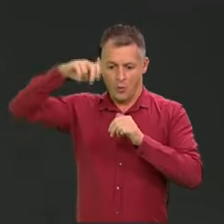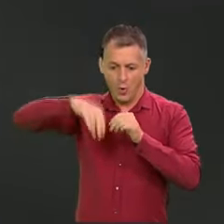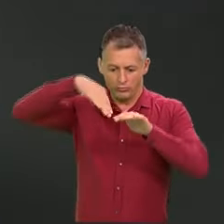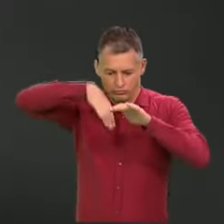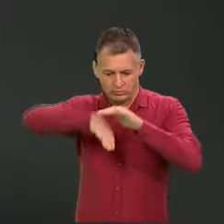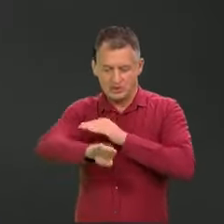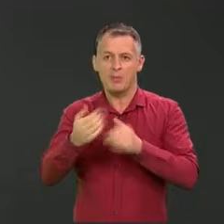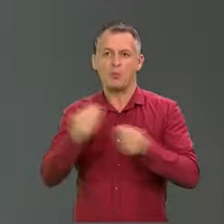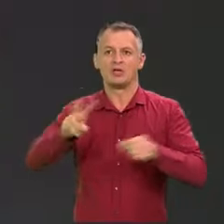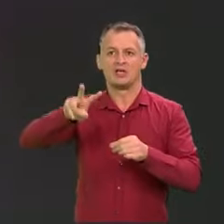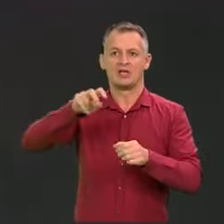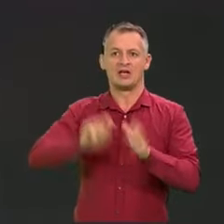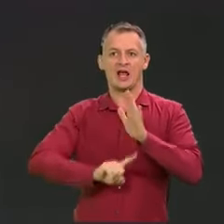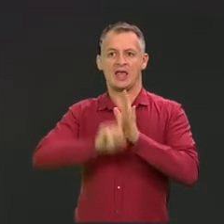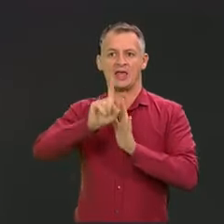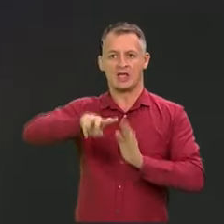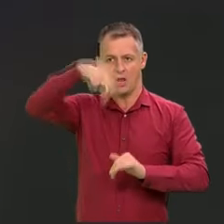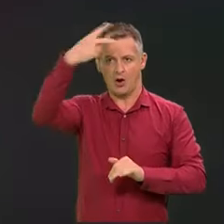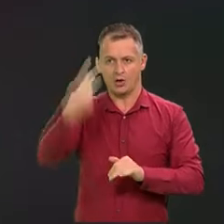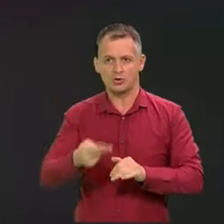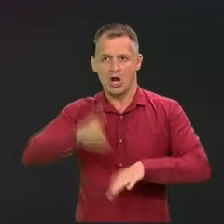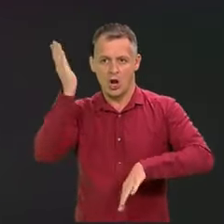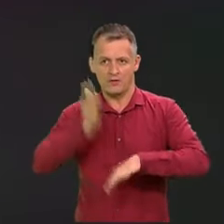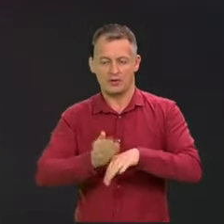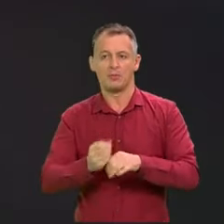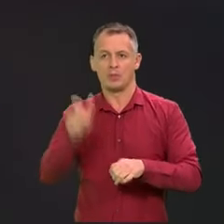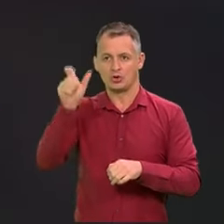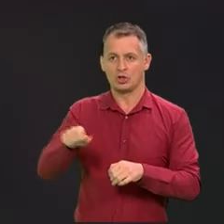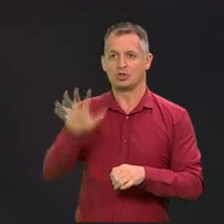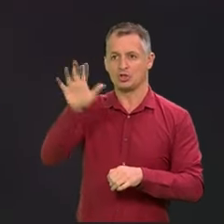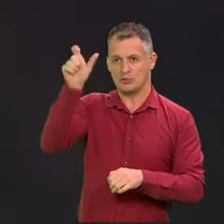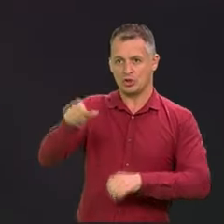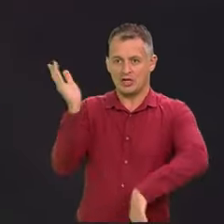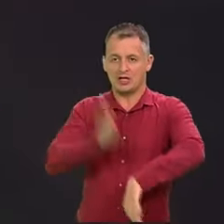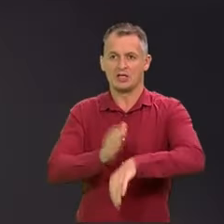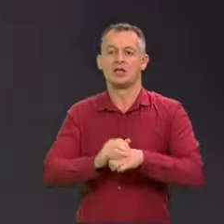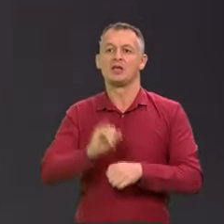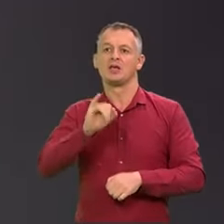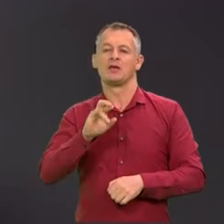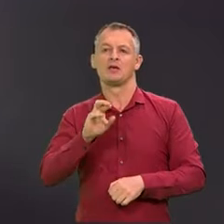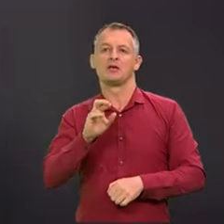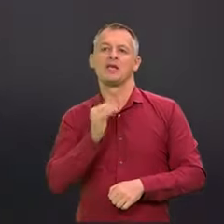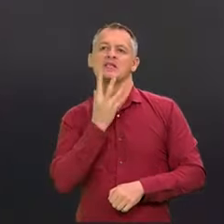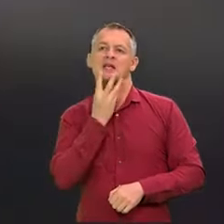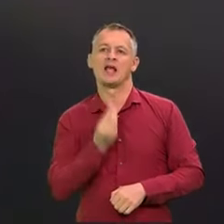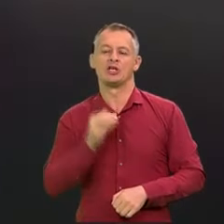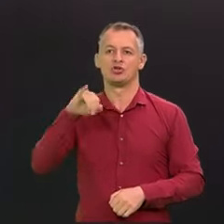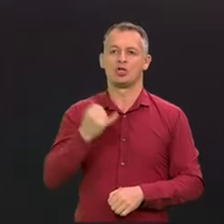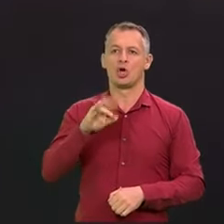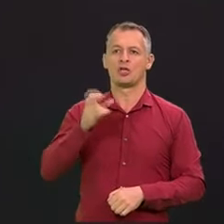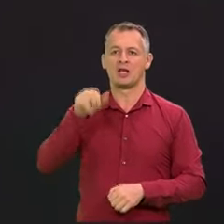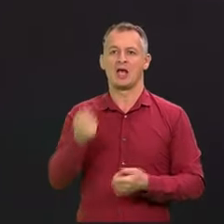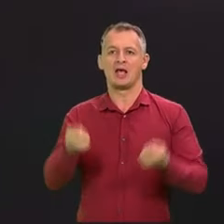ar fi căzut, iar 5 civili au fost răniți. Israel, Irak și Iordania și-au închis spațiul aerian. Corpul